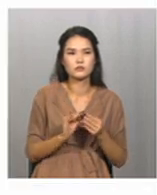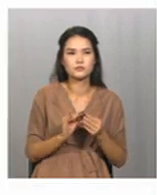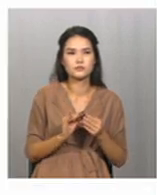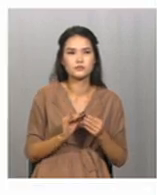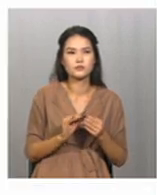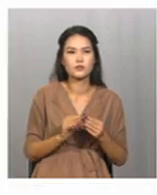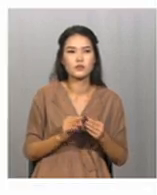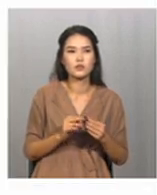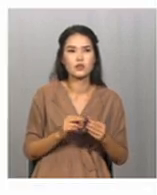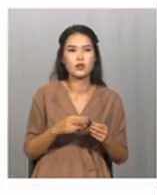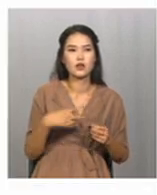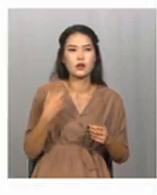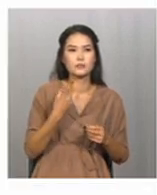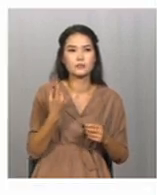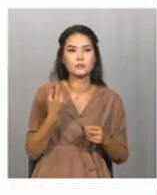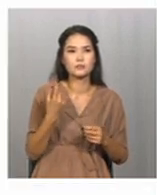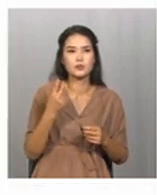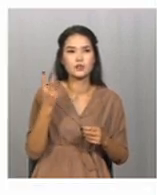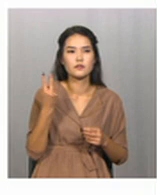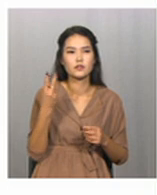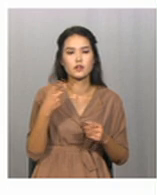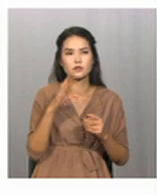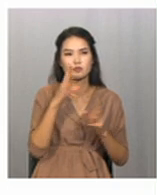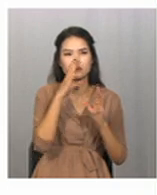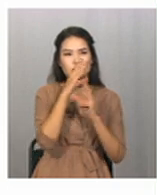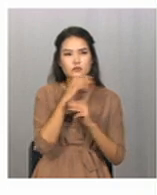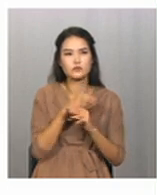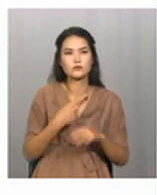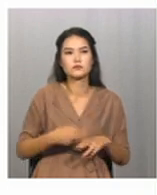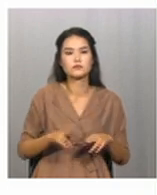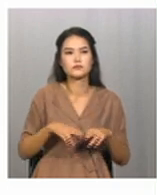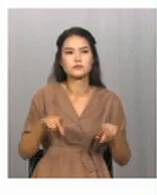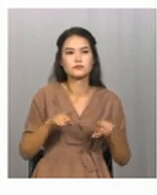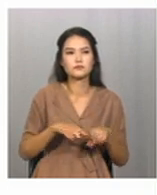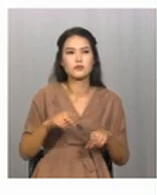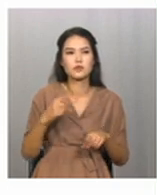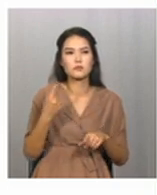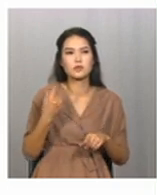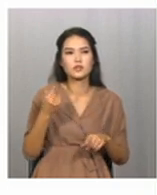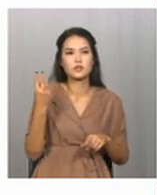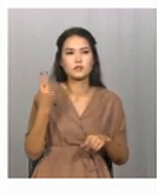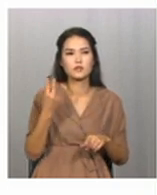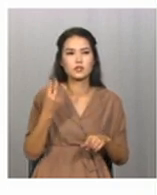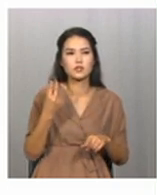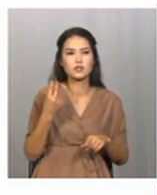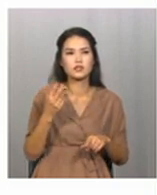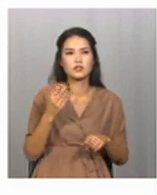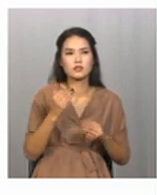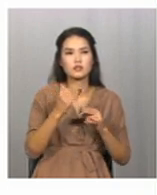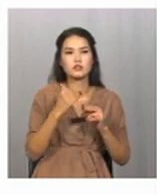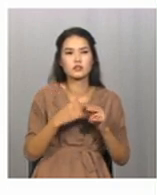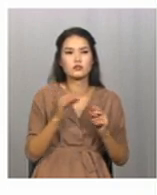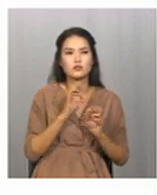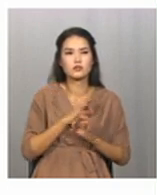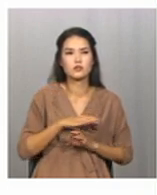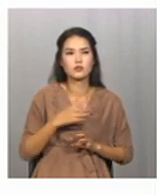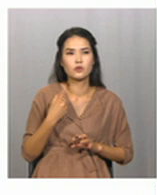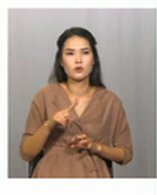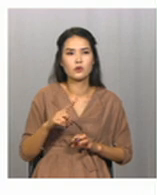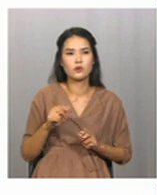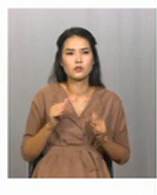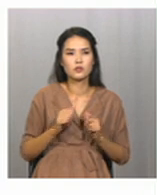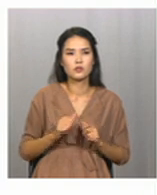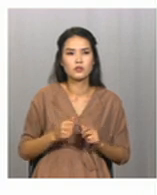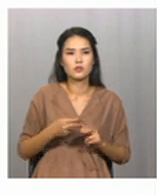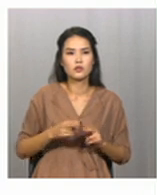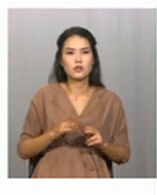біз 1-дің квадраты деп көрсете аламыз. Сонда 1-дің квадраты азайтылған синустың квадраты x, ол a квадрат азайту b квадрат формуласын еске